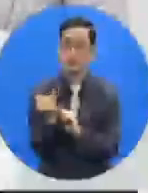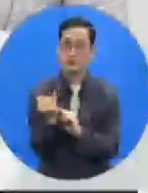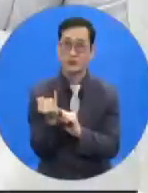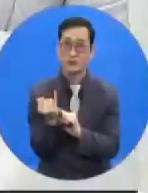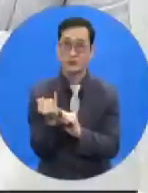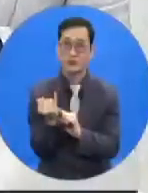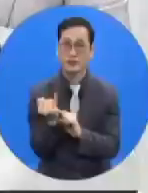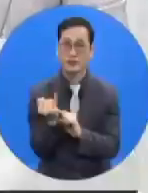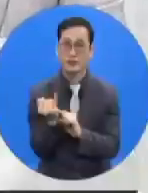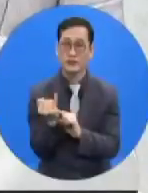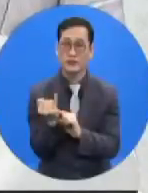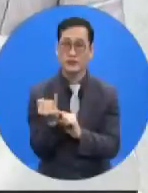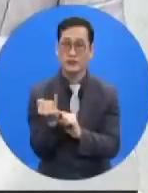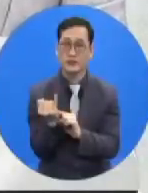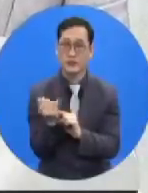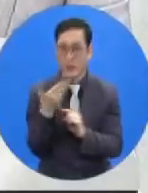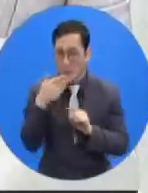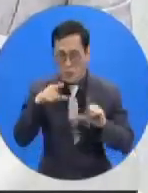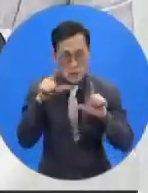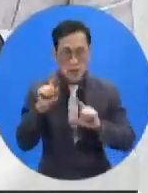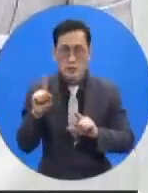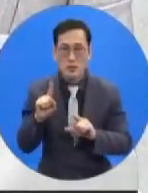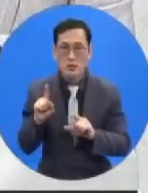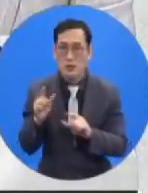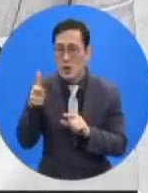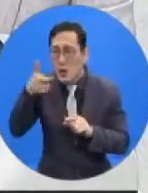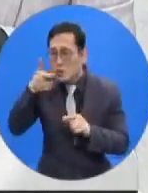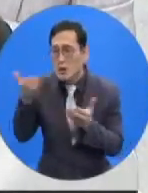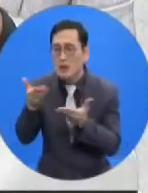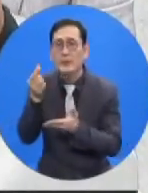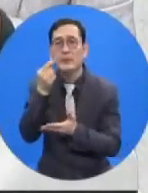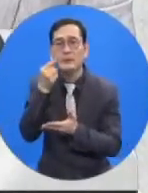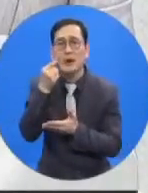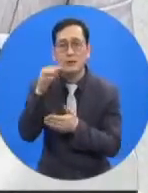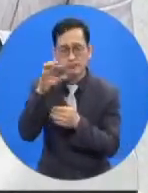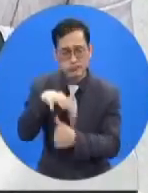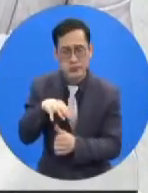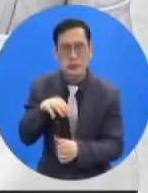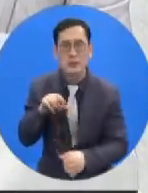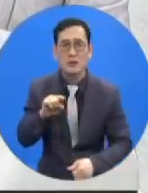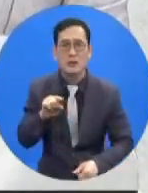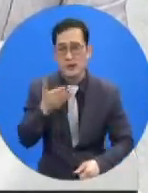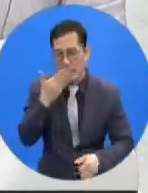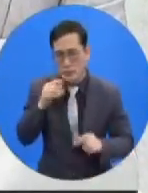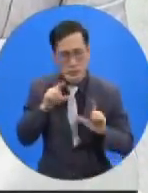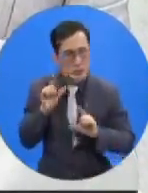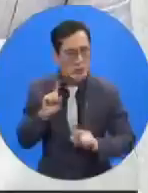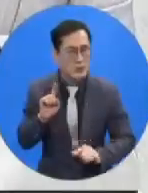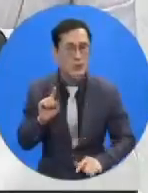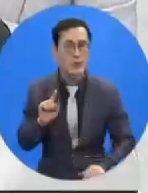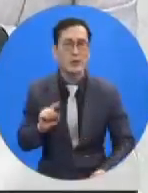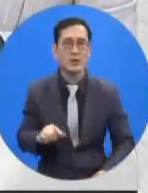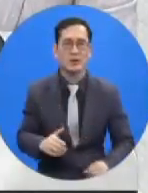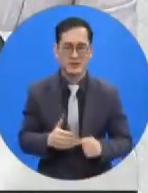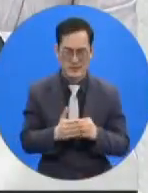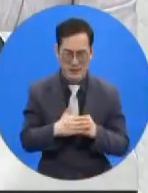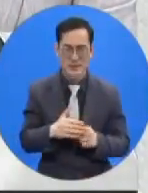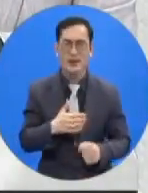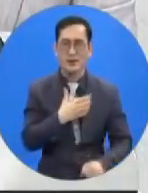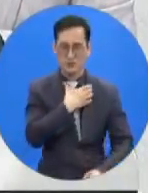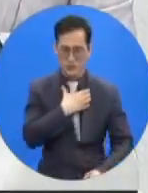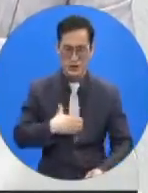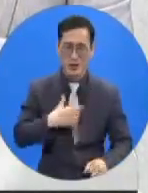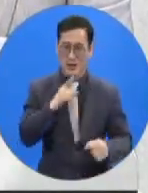없는 상황에서 지금 삶을 어떻게 유지할 것이냐. 예. 그 부분도 분명히 국가와 서울시와 마포구청에서 좀 어느 정도